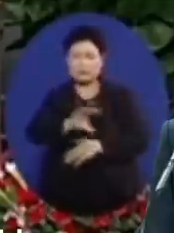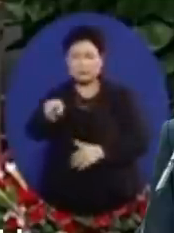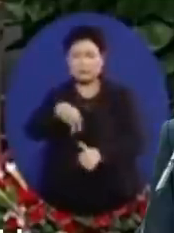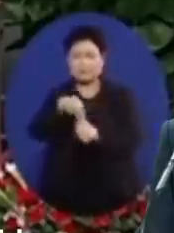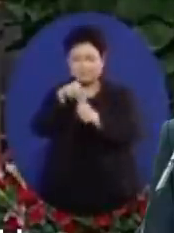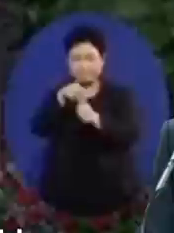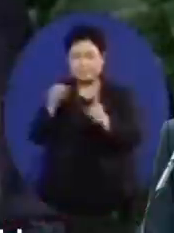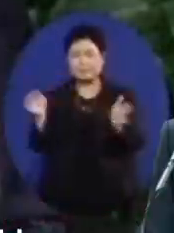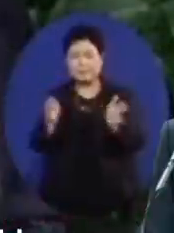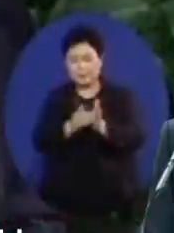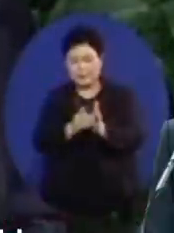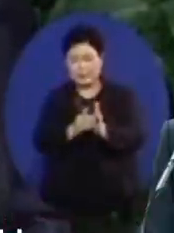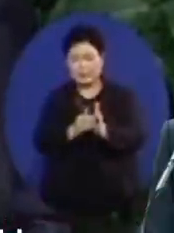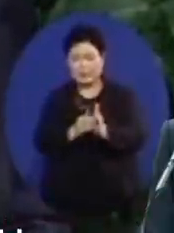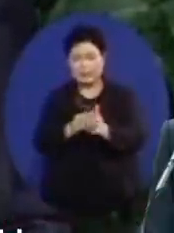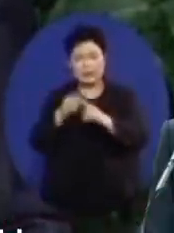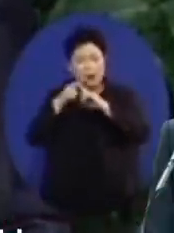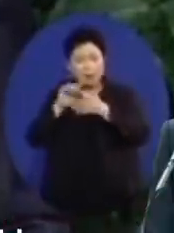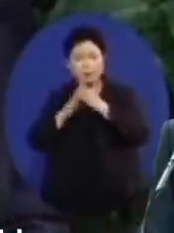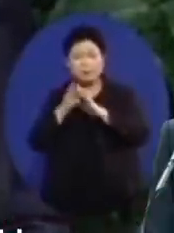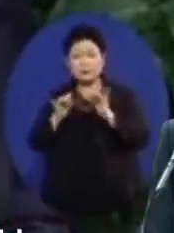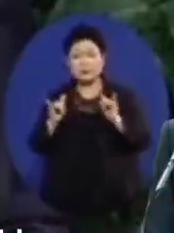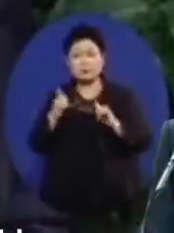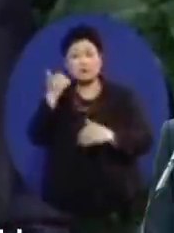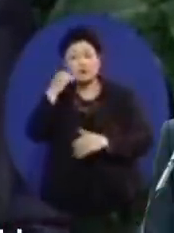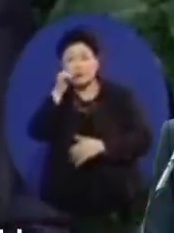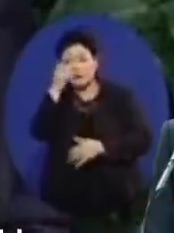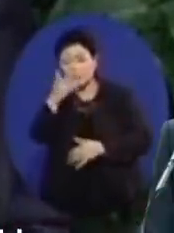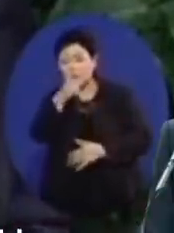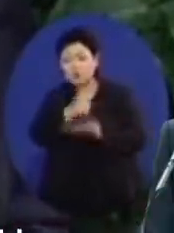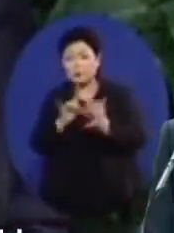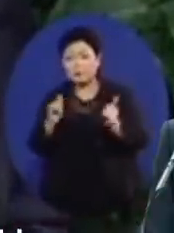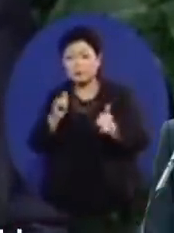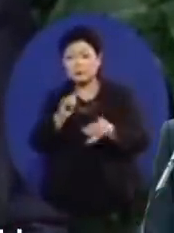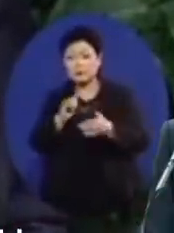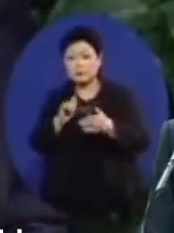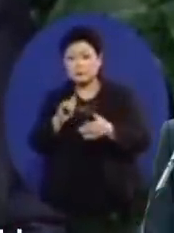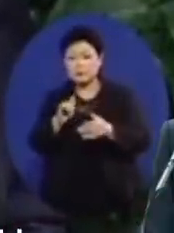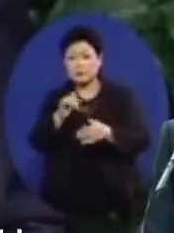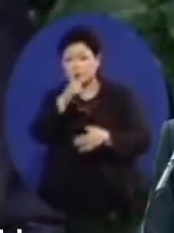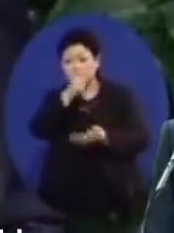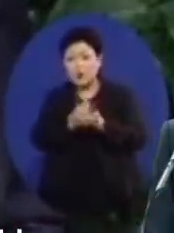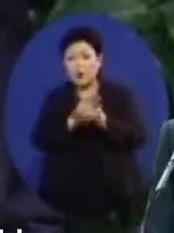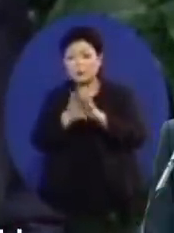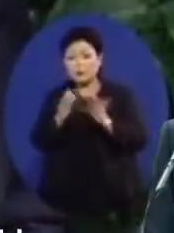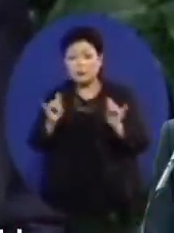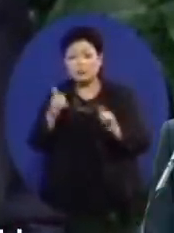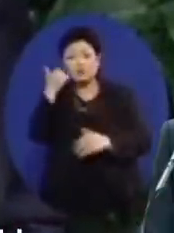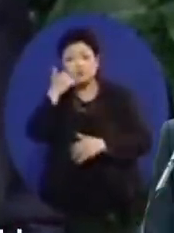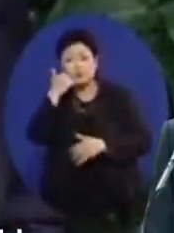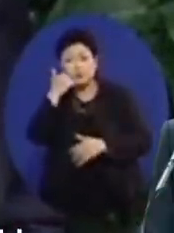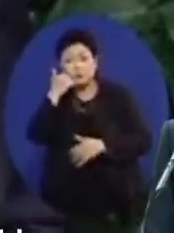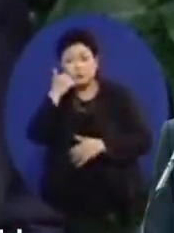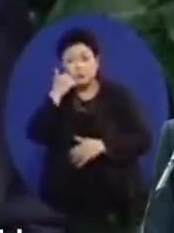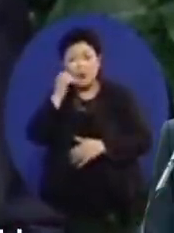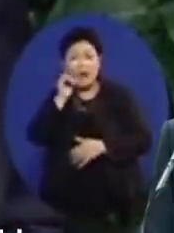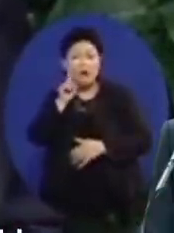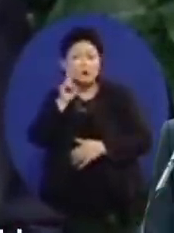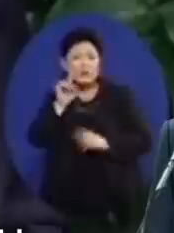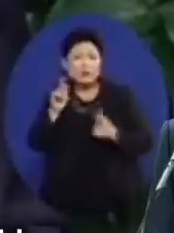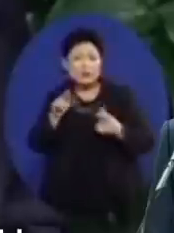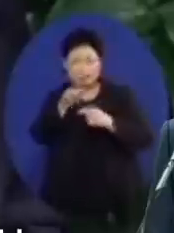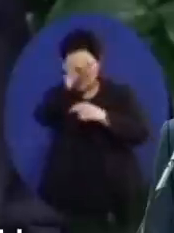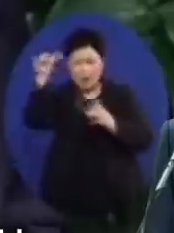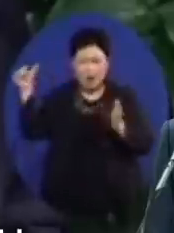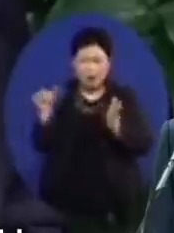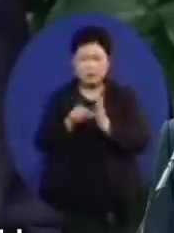고난당했습니다. 허물 없는 사람 누가 있으며 죄 없는 사람 누가 있습니까? 우리 허물과 죄를 그것도 하루 이틀이 아니라